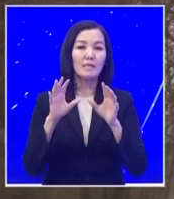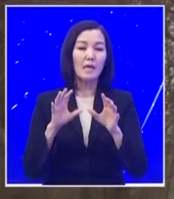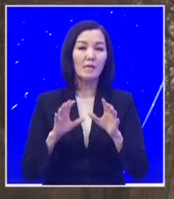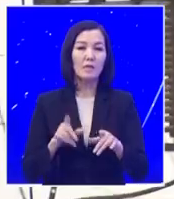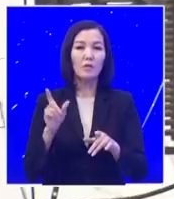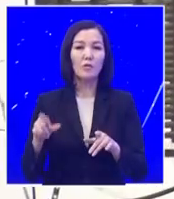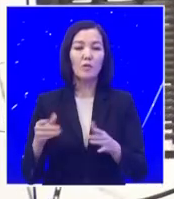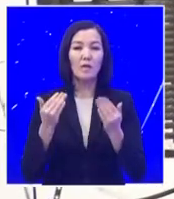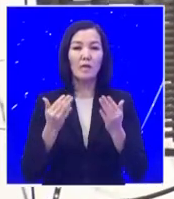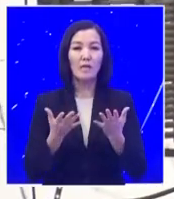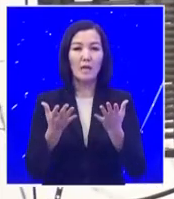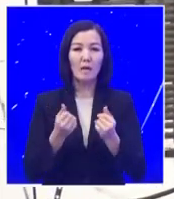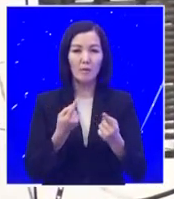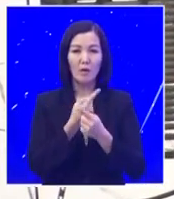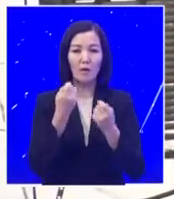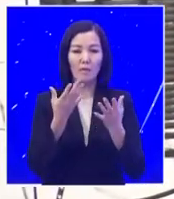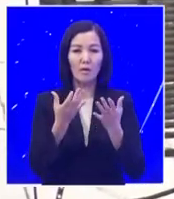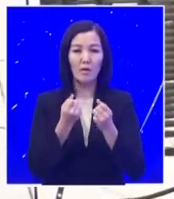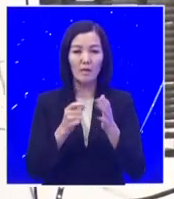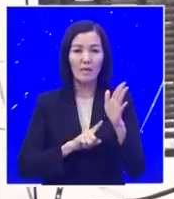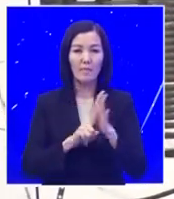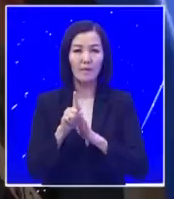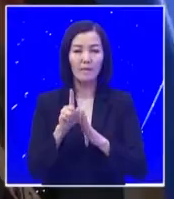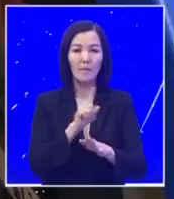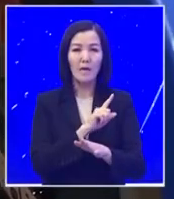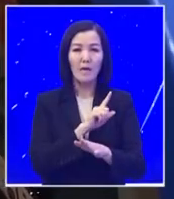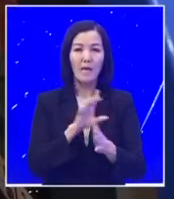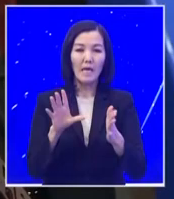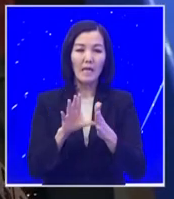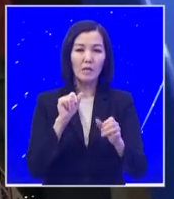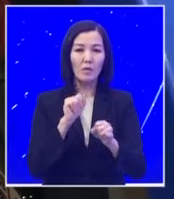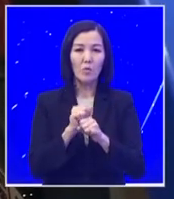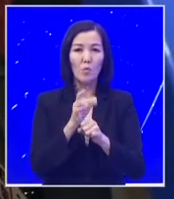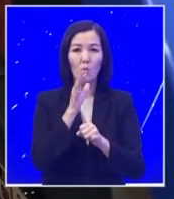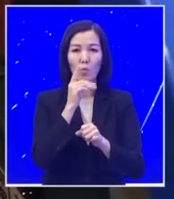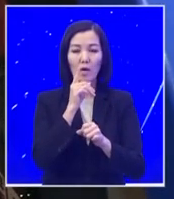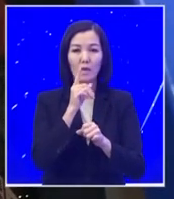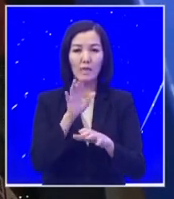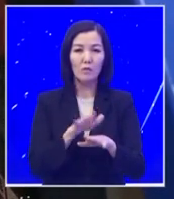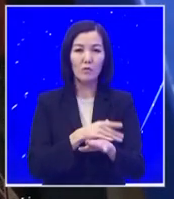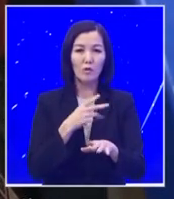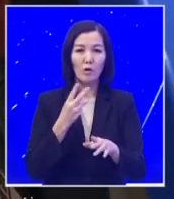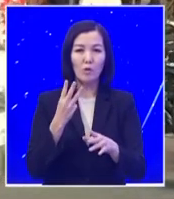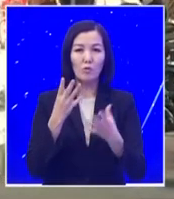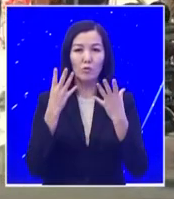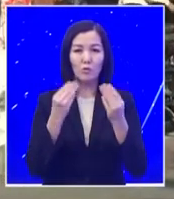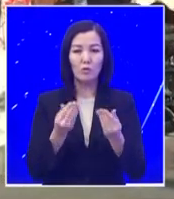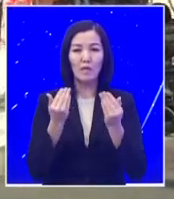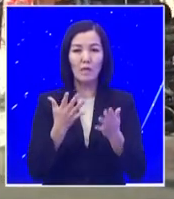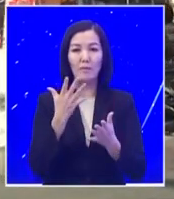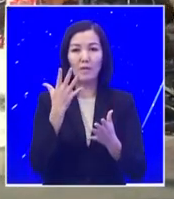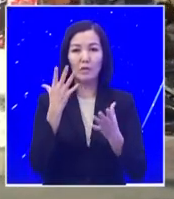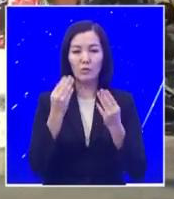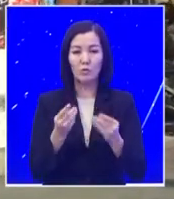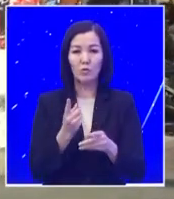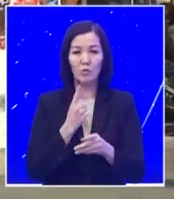жаңалық. Енді қабылдау, хабарлама алған сәттен электр қуатын өшіруге дейінгі кезеңнің мерзімі ұзарды. Бұрын 3 күн болған, қазір 5 күн.